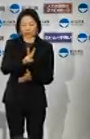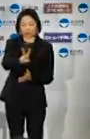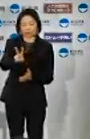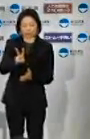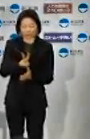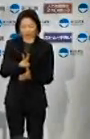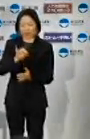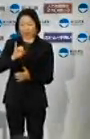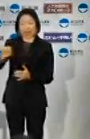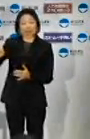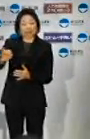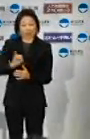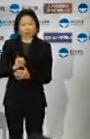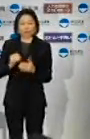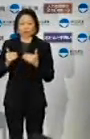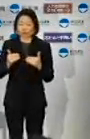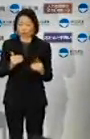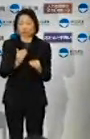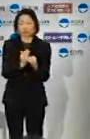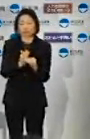命取り組んできてるところですけれども、